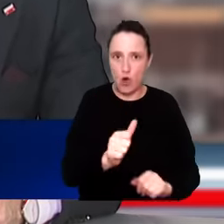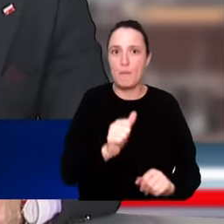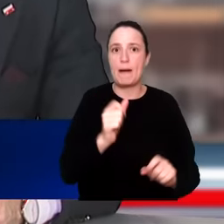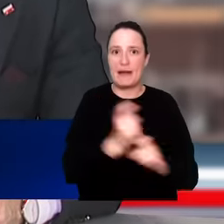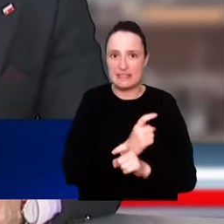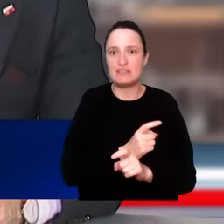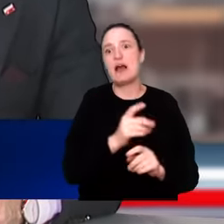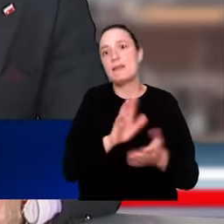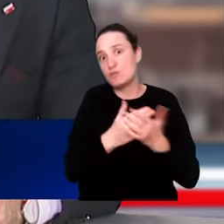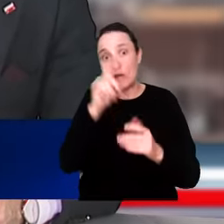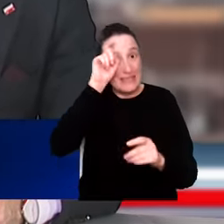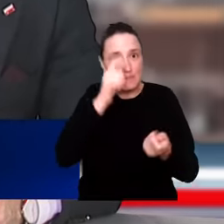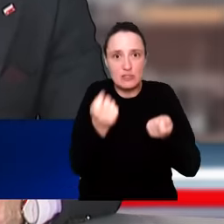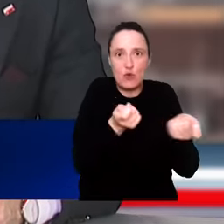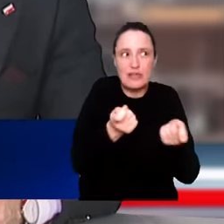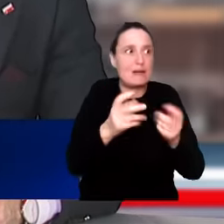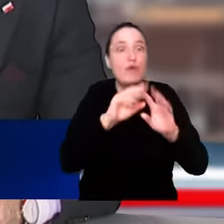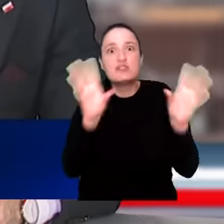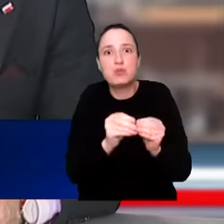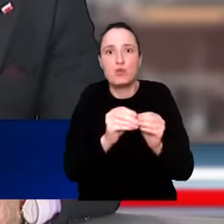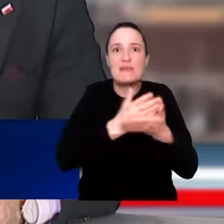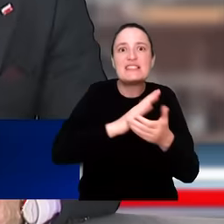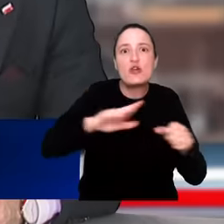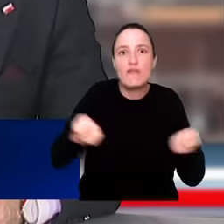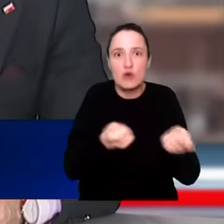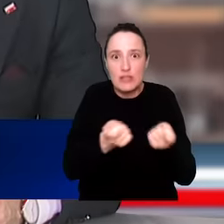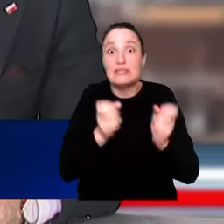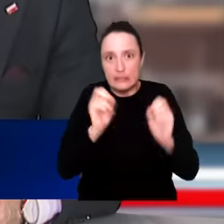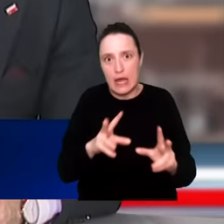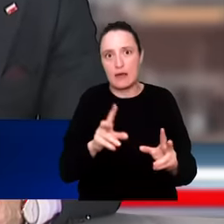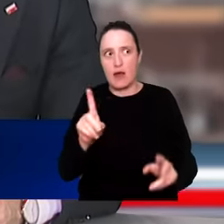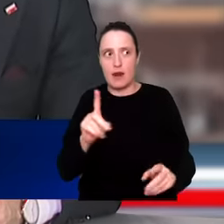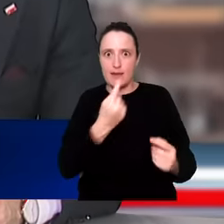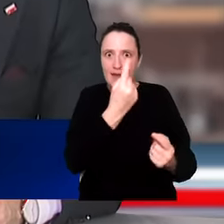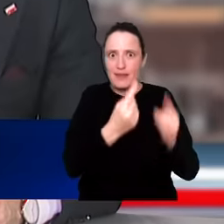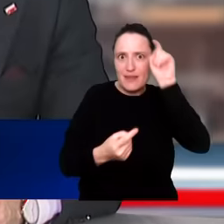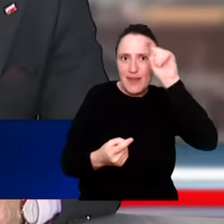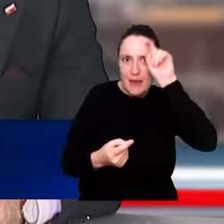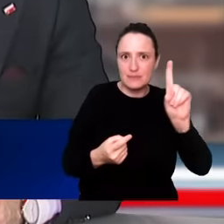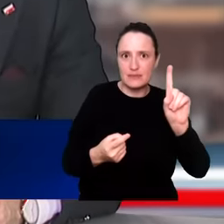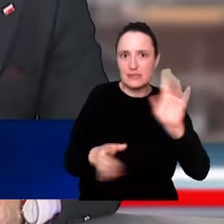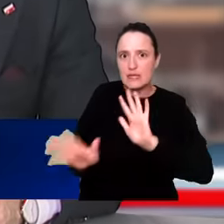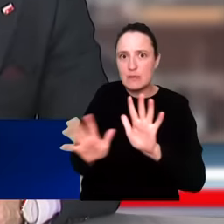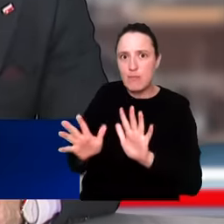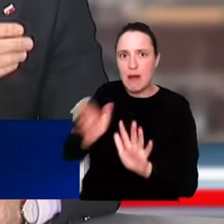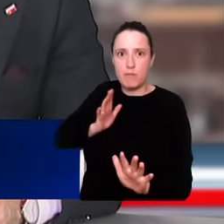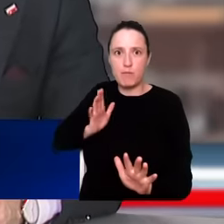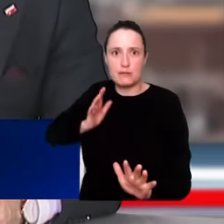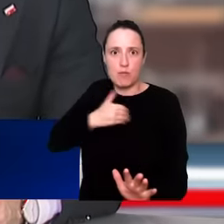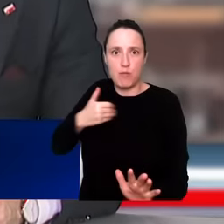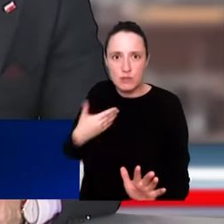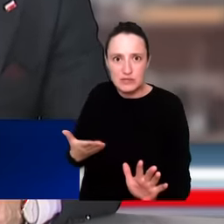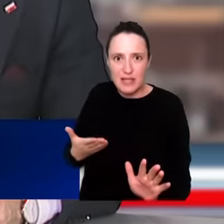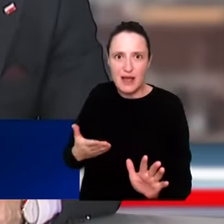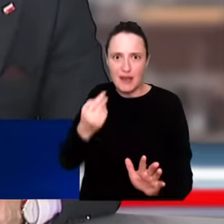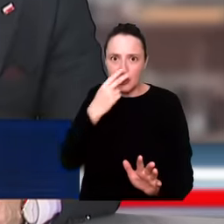jakąś koordynacją absolutnie wspólną, międzynarodową, tak, ale dbanie o polskie bezpieczeństwo w kontekście Niemiec i historii, jaką